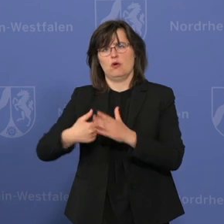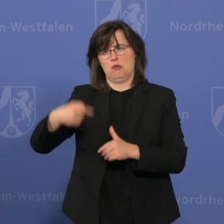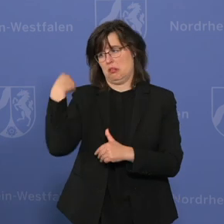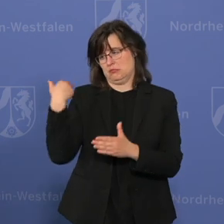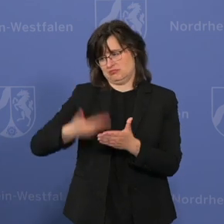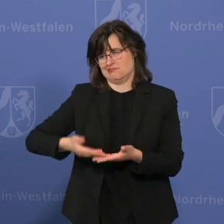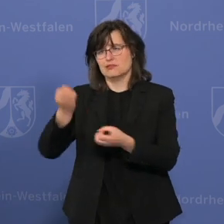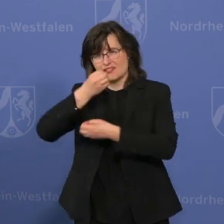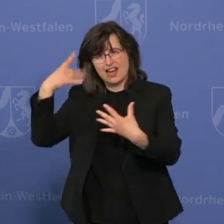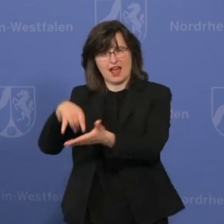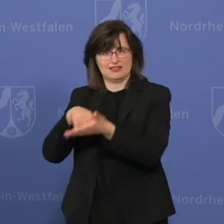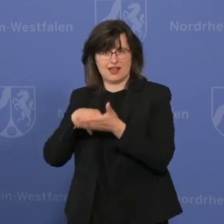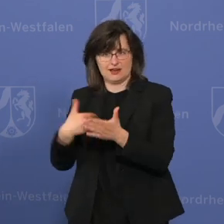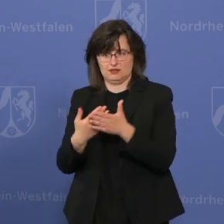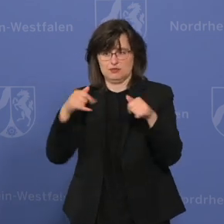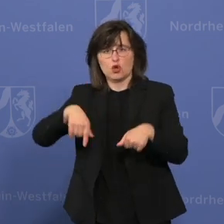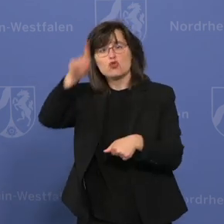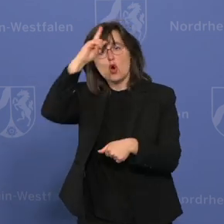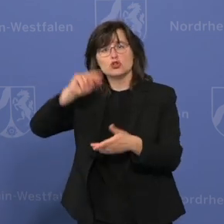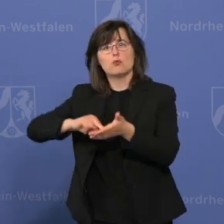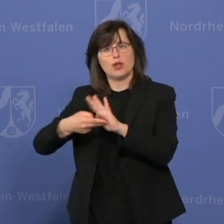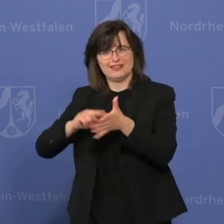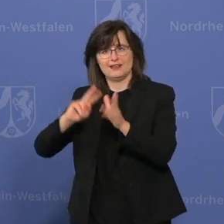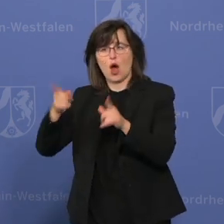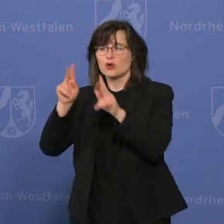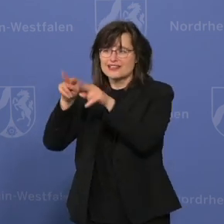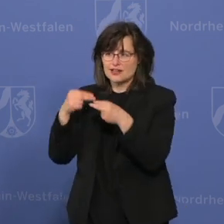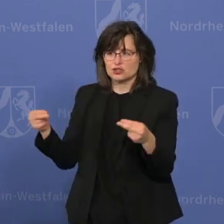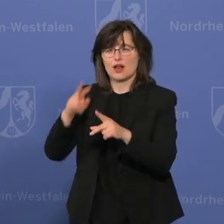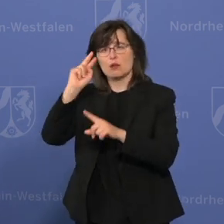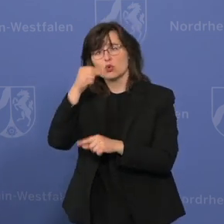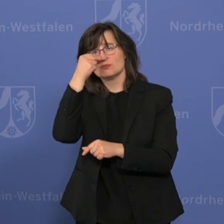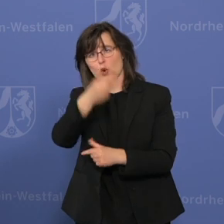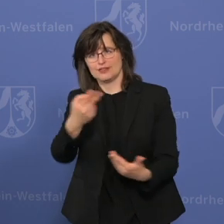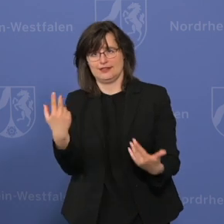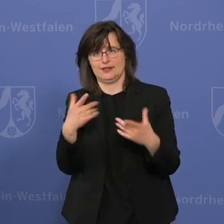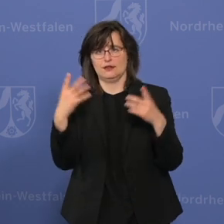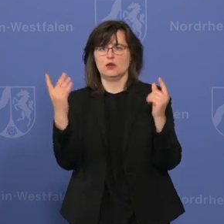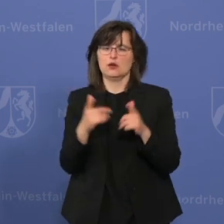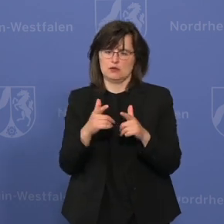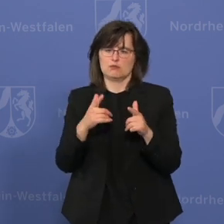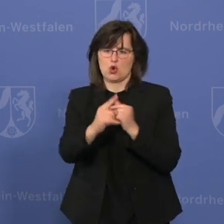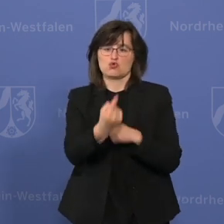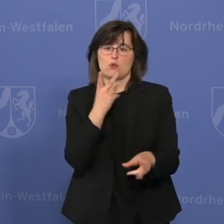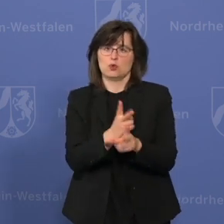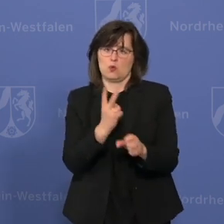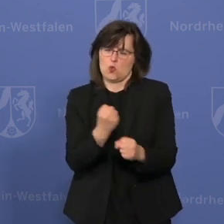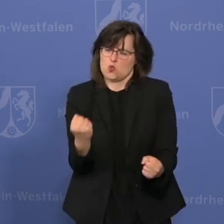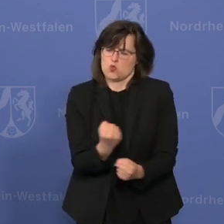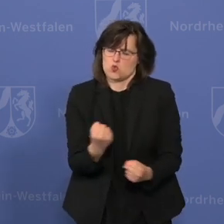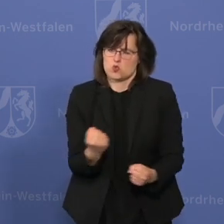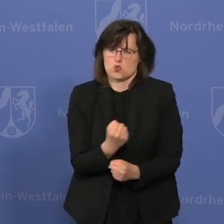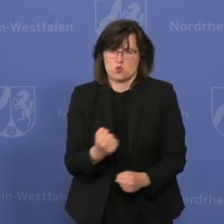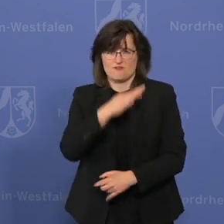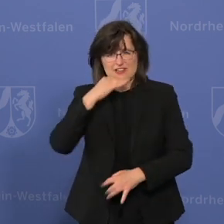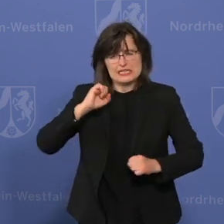auch berücksichtigen müssen in der deutschen Politik und international, dass wir noch vor riesigen Anstrengungen stehen werden, diese Krise